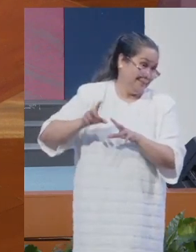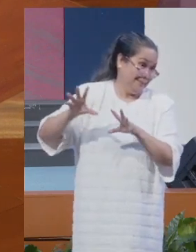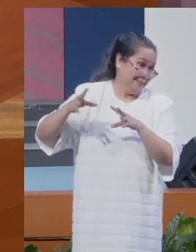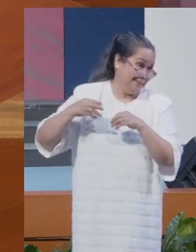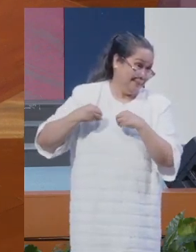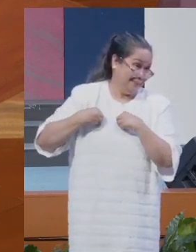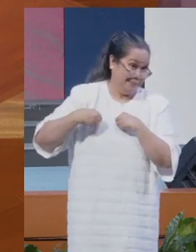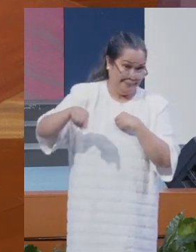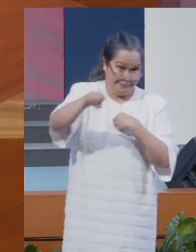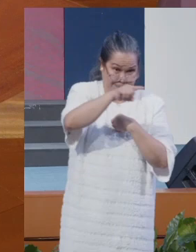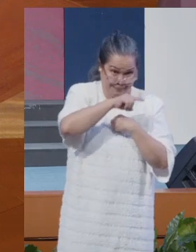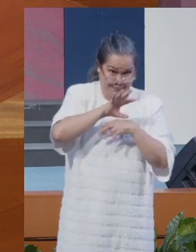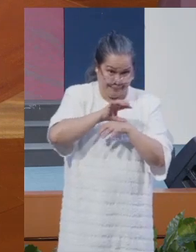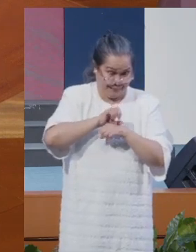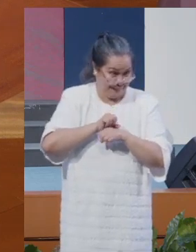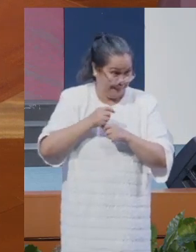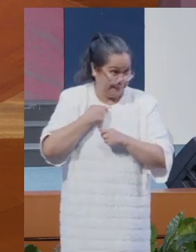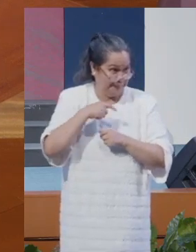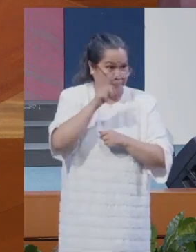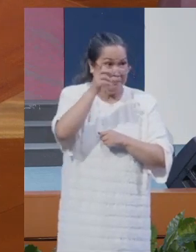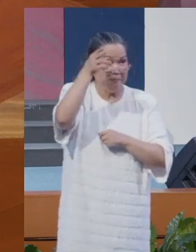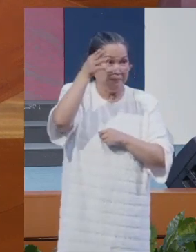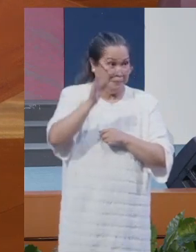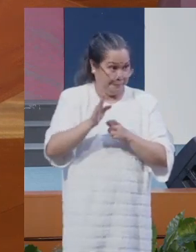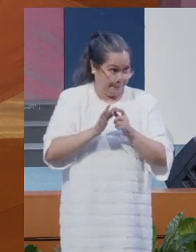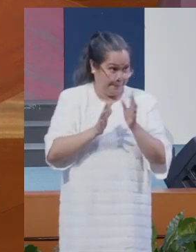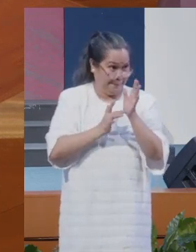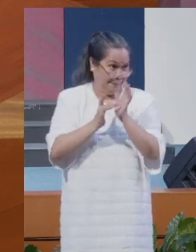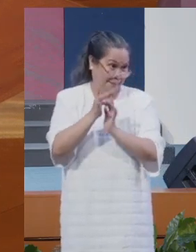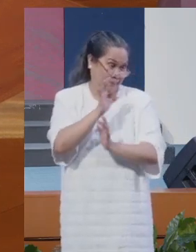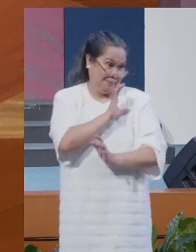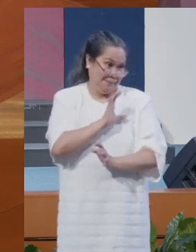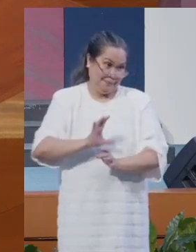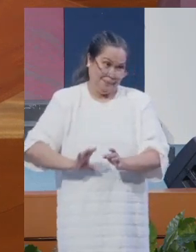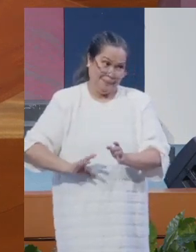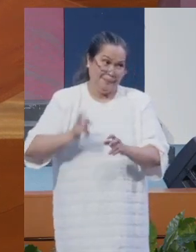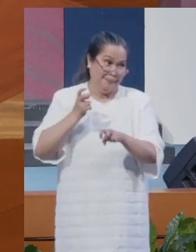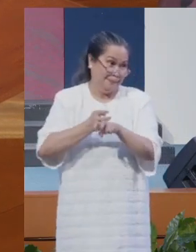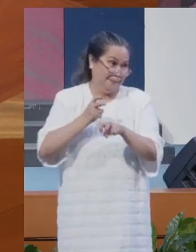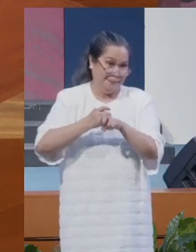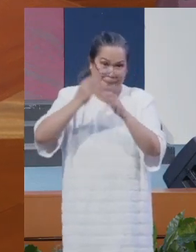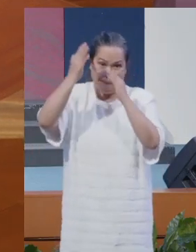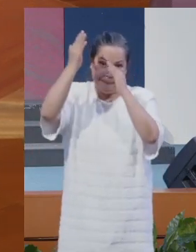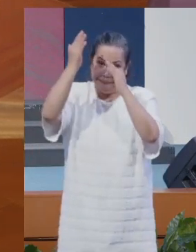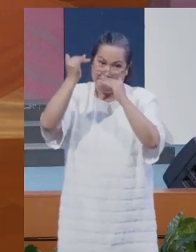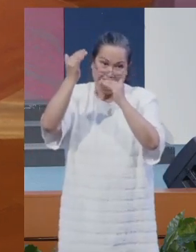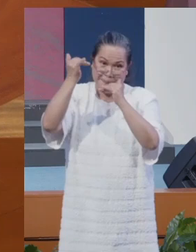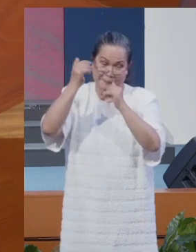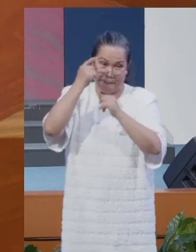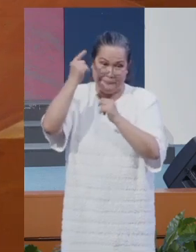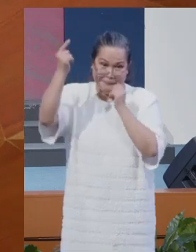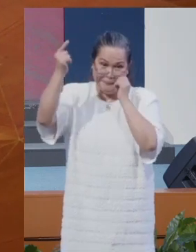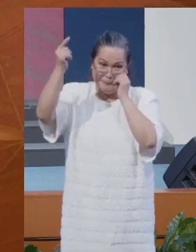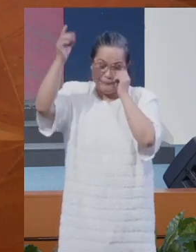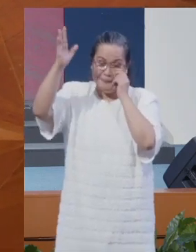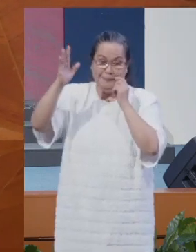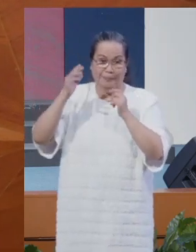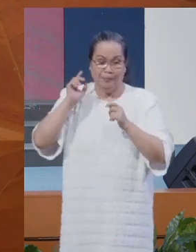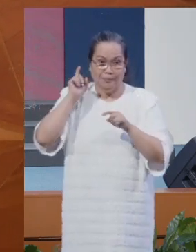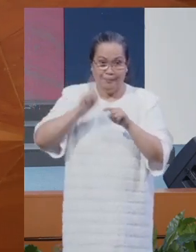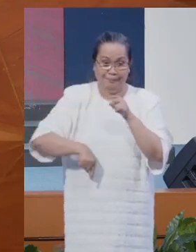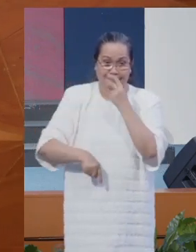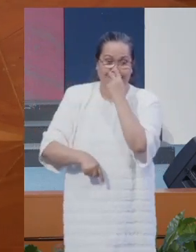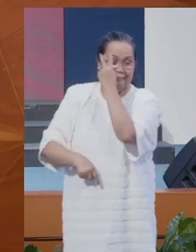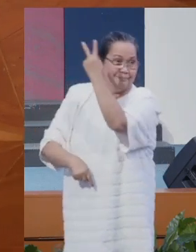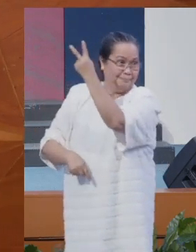sariling gawa, kundi ayon sa gawa ni Jesus. Ang hirap umasa sa isang Diyos na hindi natin